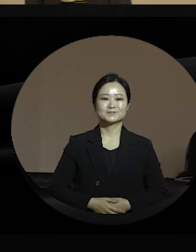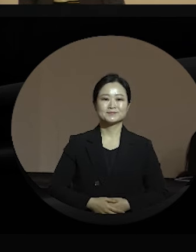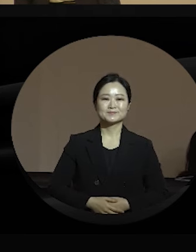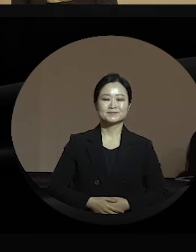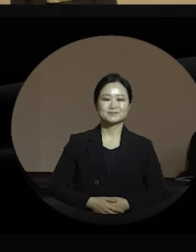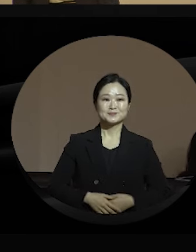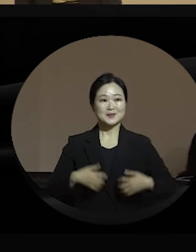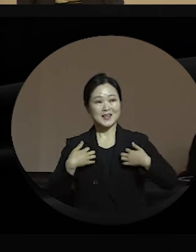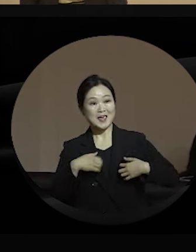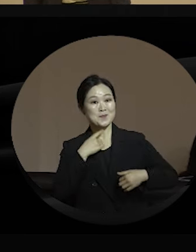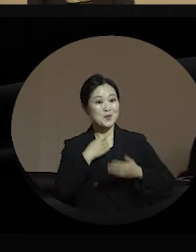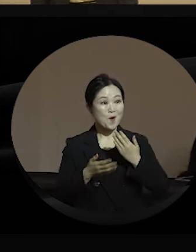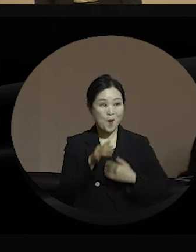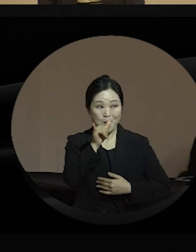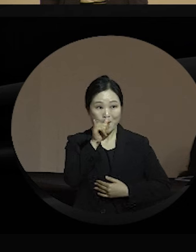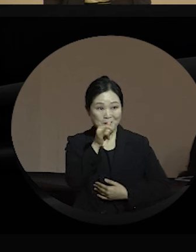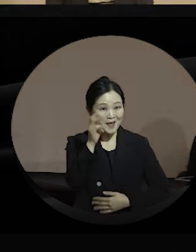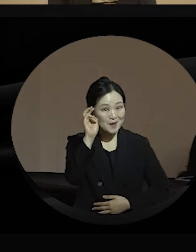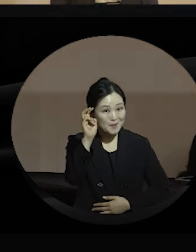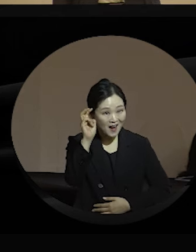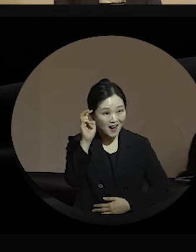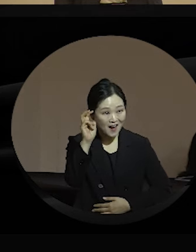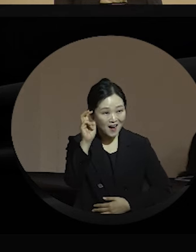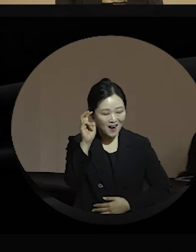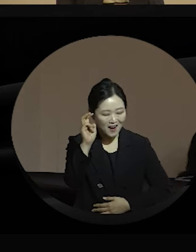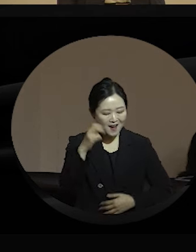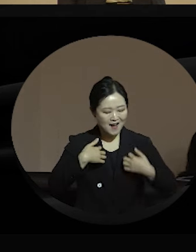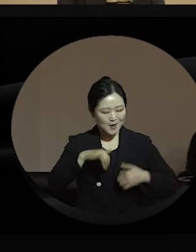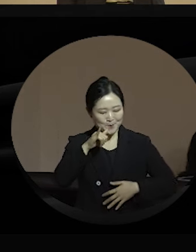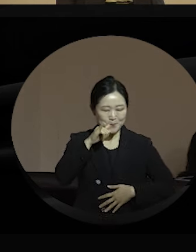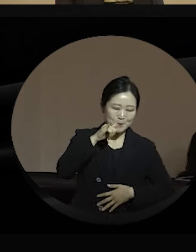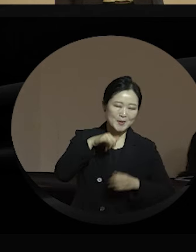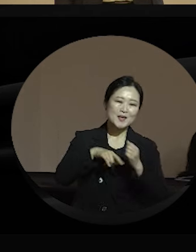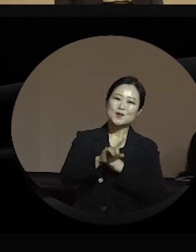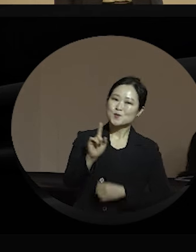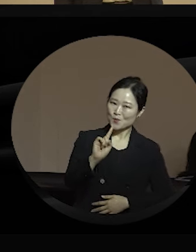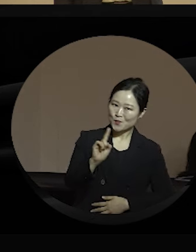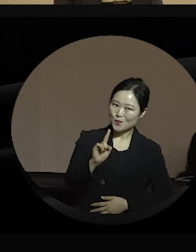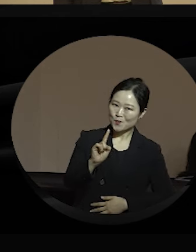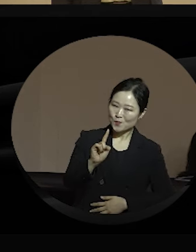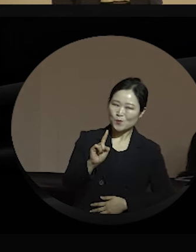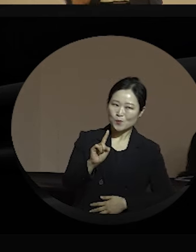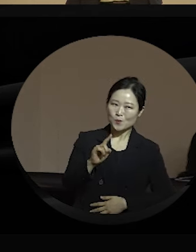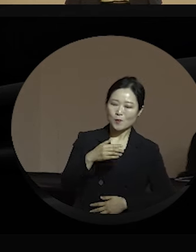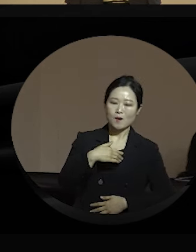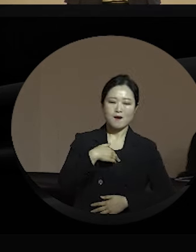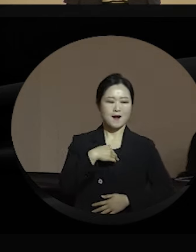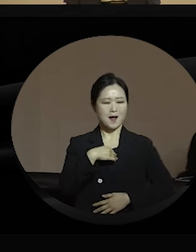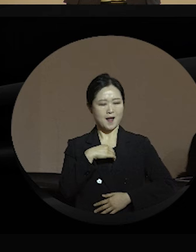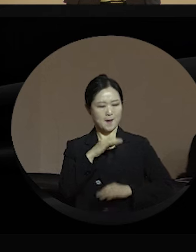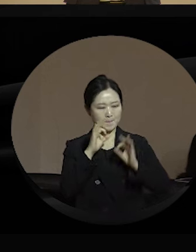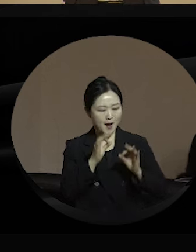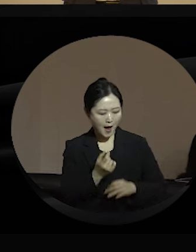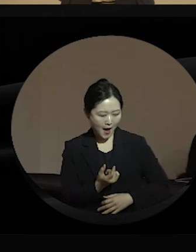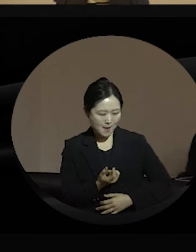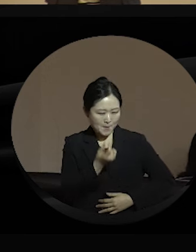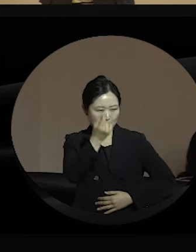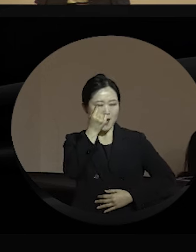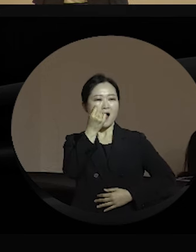게임을 좀 해보셨으면 아실 텐데 게임에 빠지는 이유는 가장 중요한 건 피드백이에요. 아주 빠른,